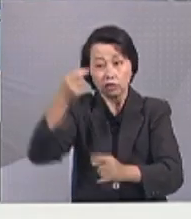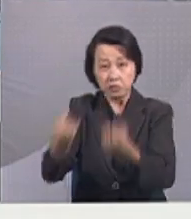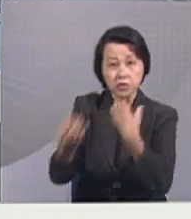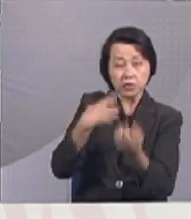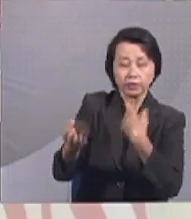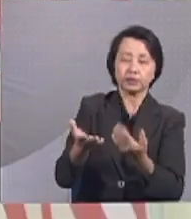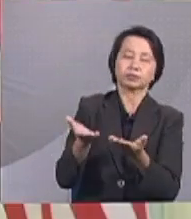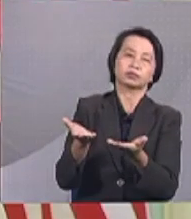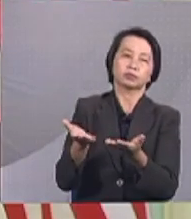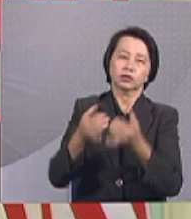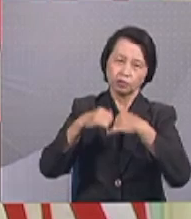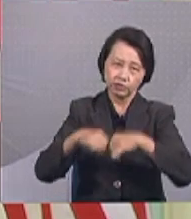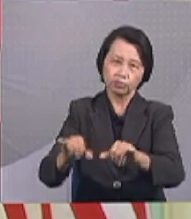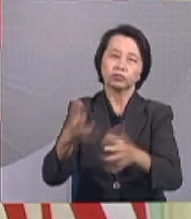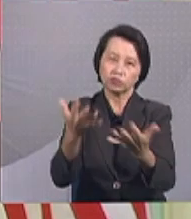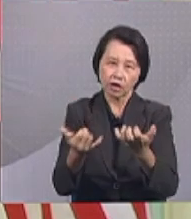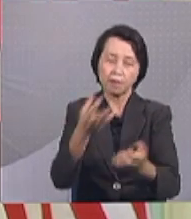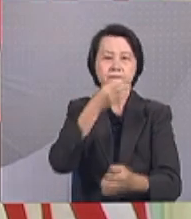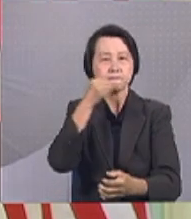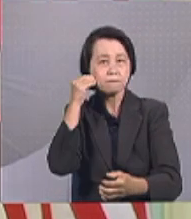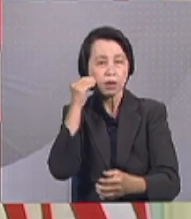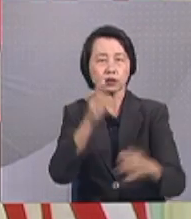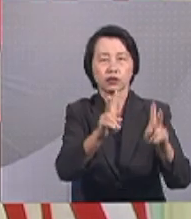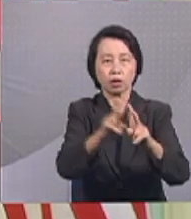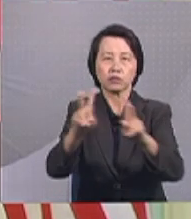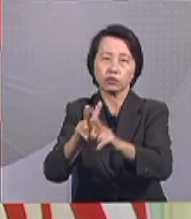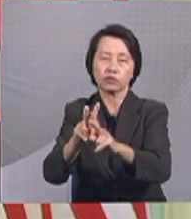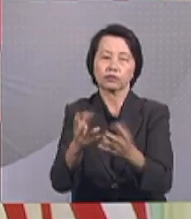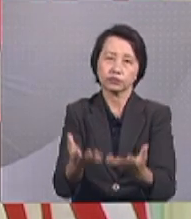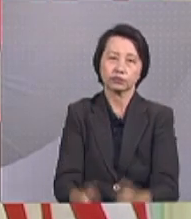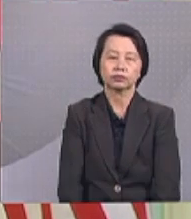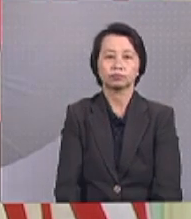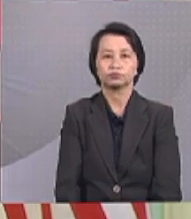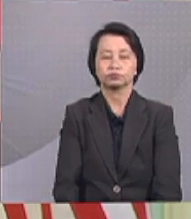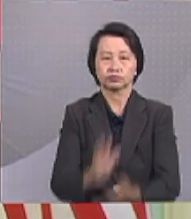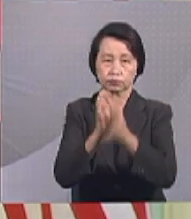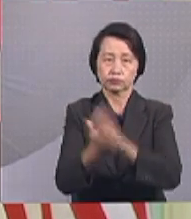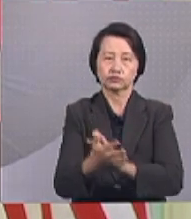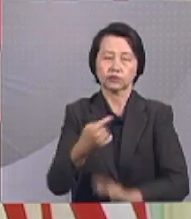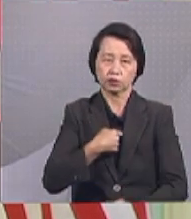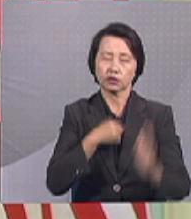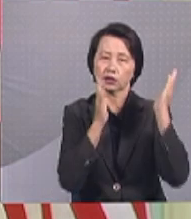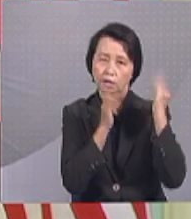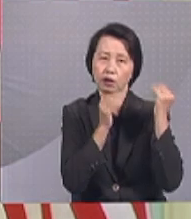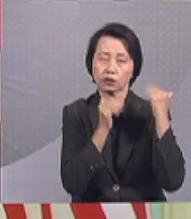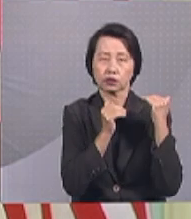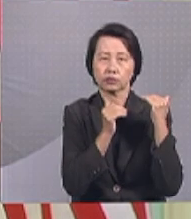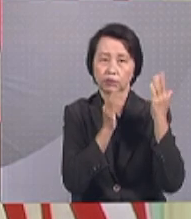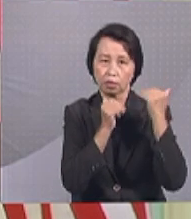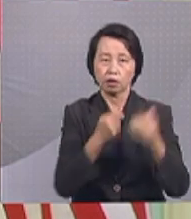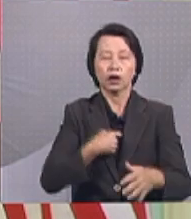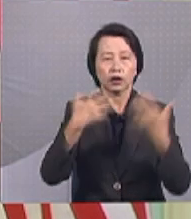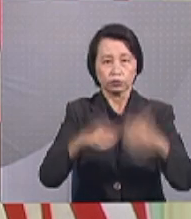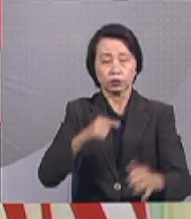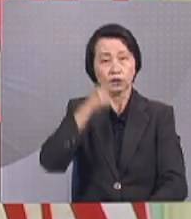masih lagi nak balik ke kampung. Jadi saya haraplah, saya dah